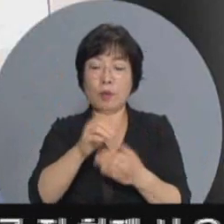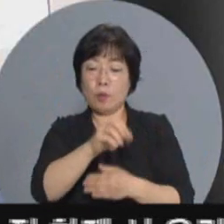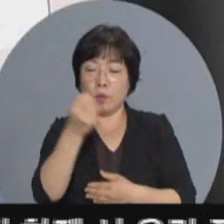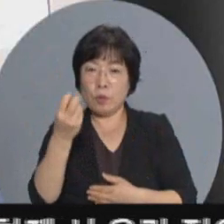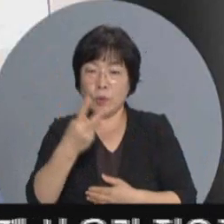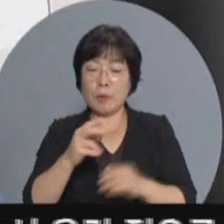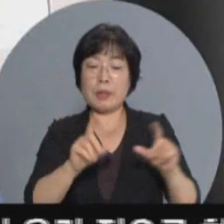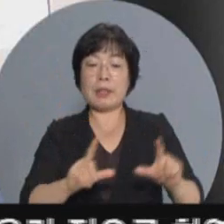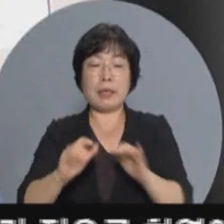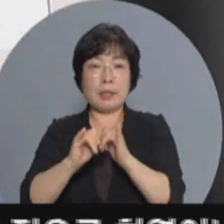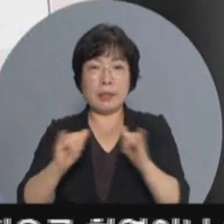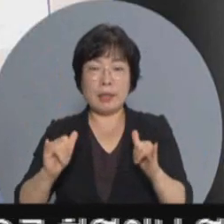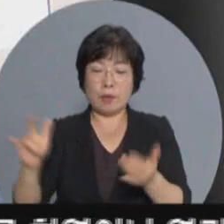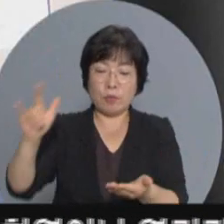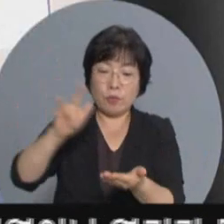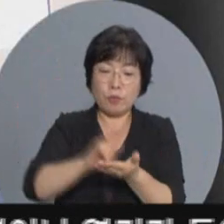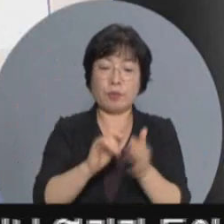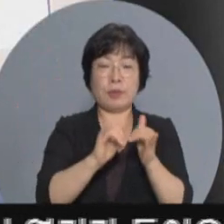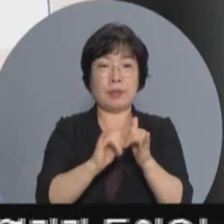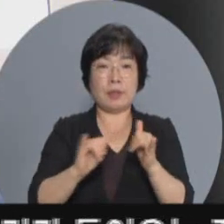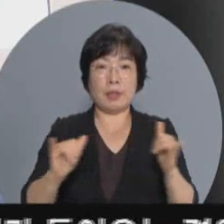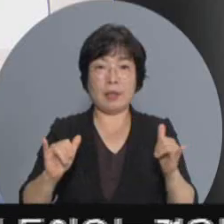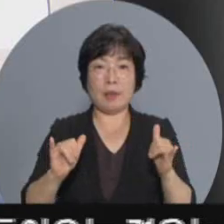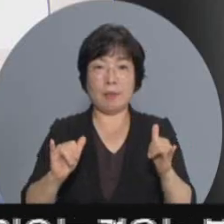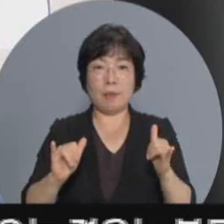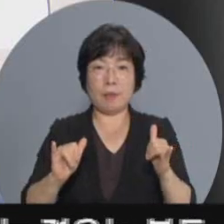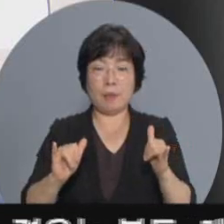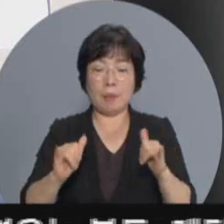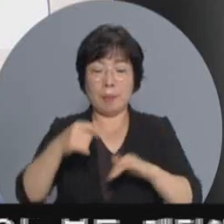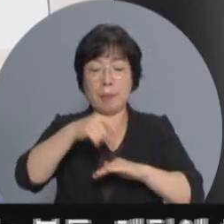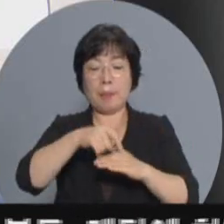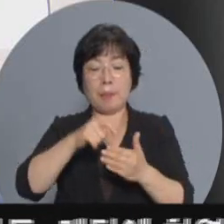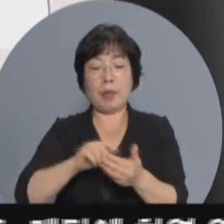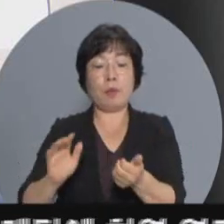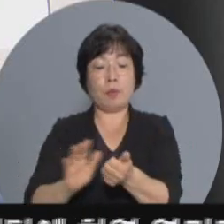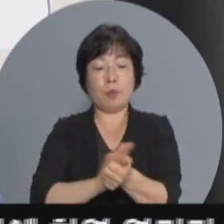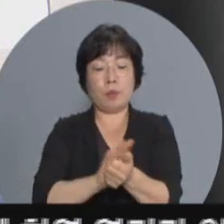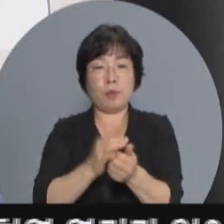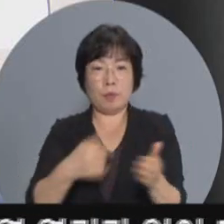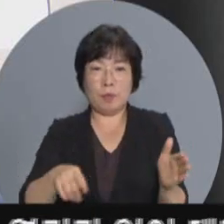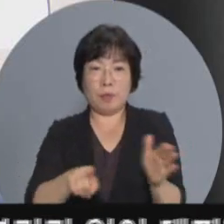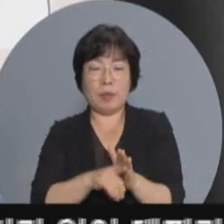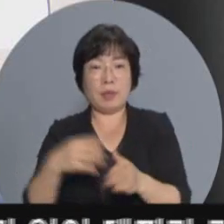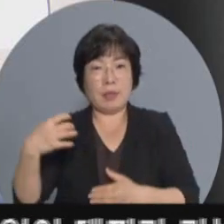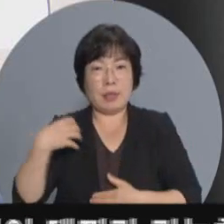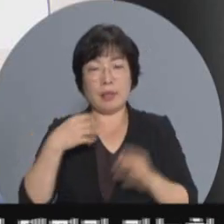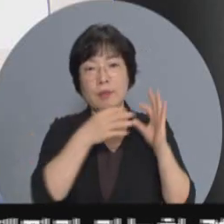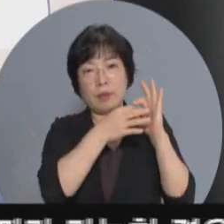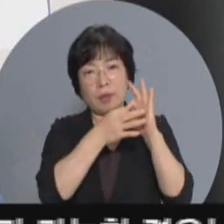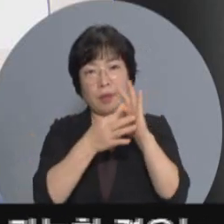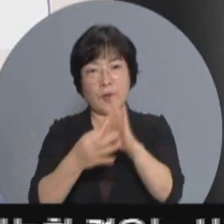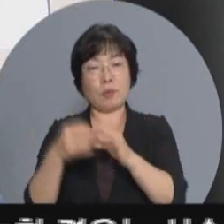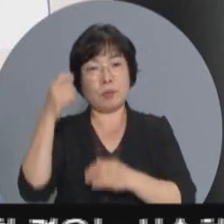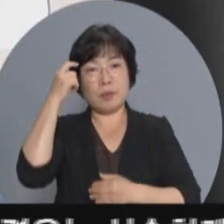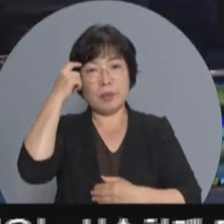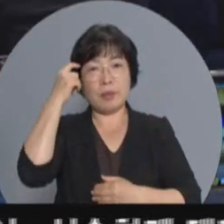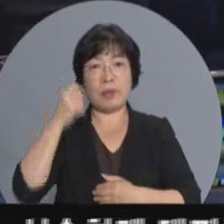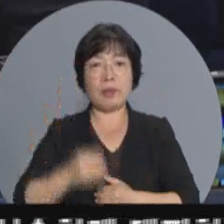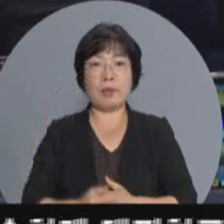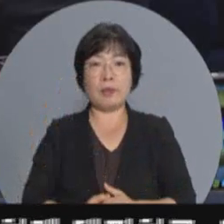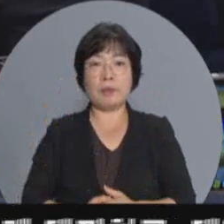사회에 사는 이주노동자들에게 자그나마 위로가 될 수 있는 그런 역할을 지속적으로 해